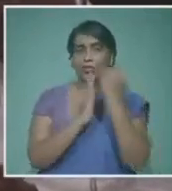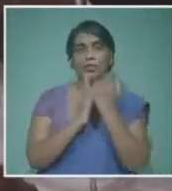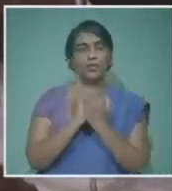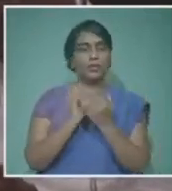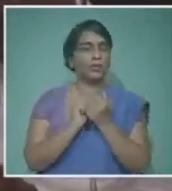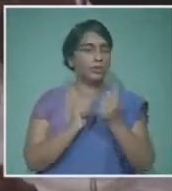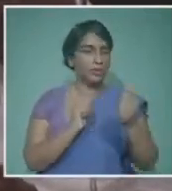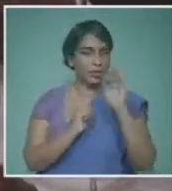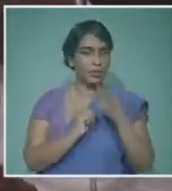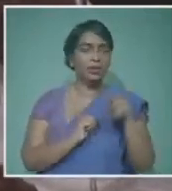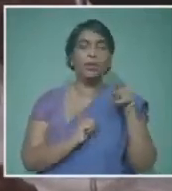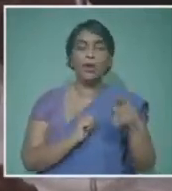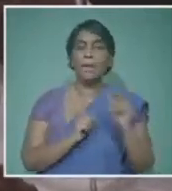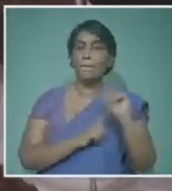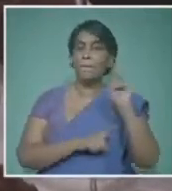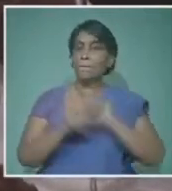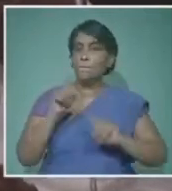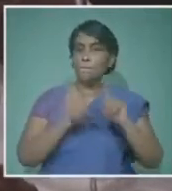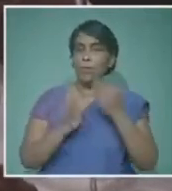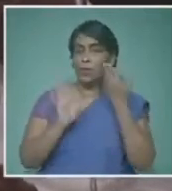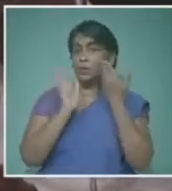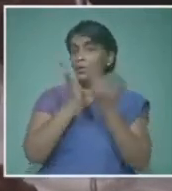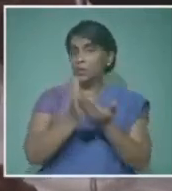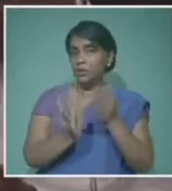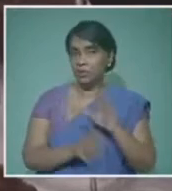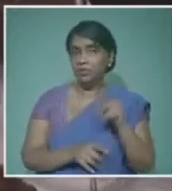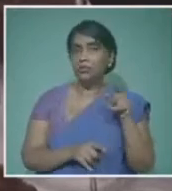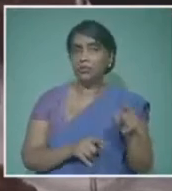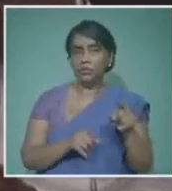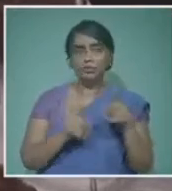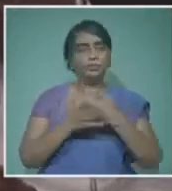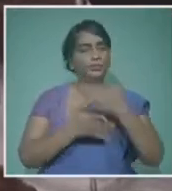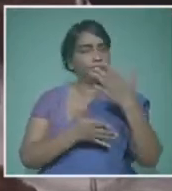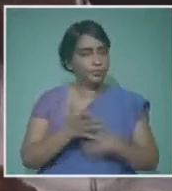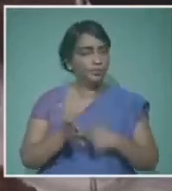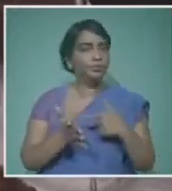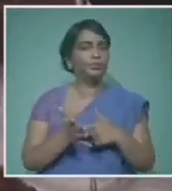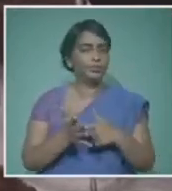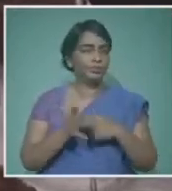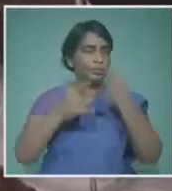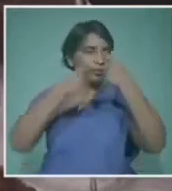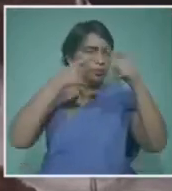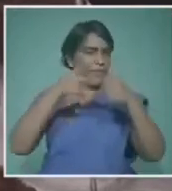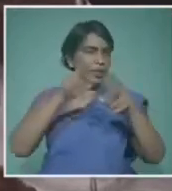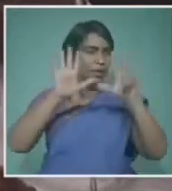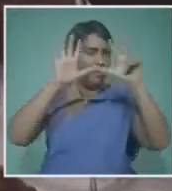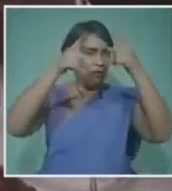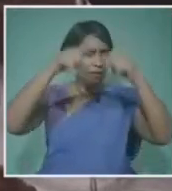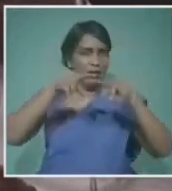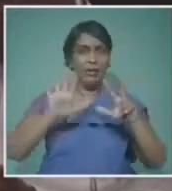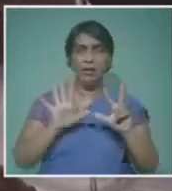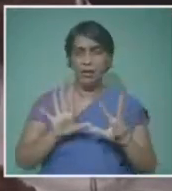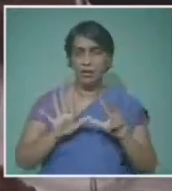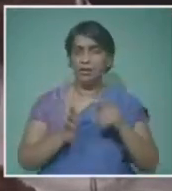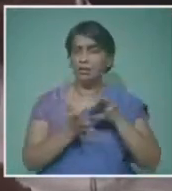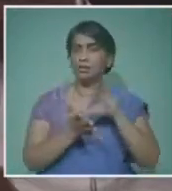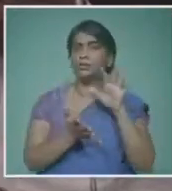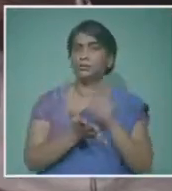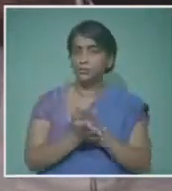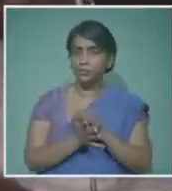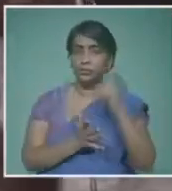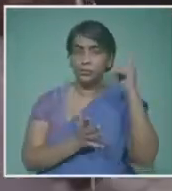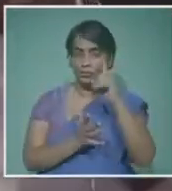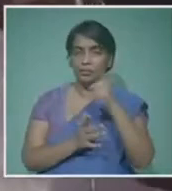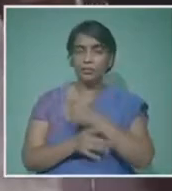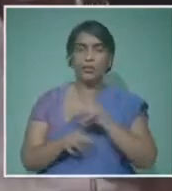සැලකිල්ලටගෙන ඒ පාර්ලිමේන්තුවට ඉදිරිපත් කිරීමටත් එම වාර්තාවේ අයිතම අංක 8හි සඳහන් තීරණ අංක 1 සහ